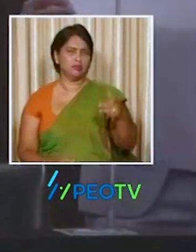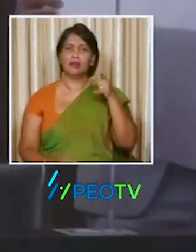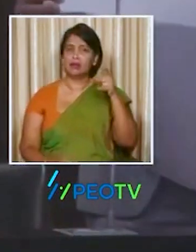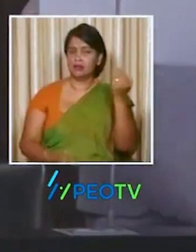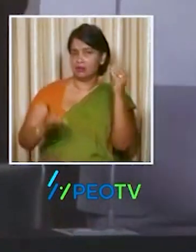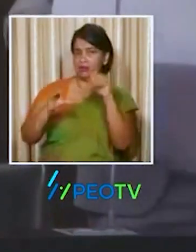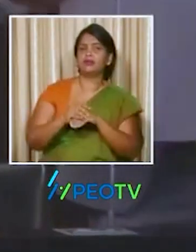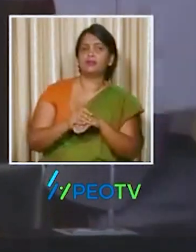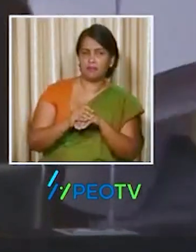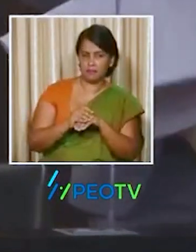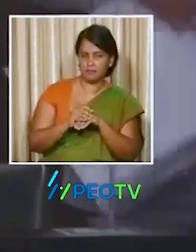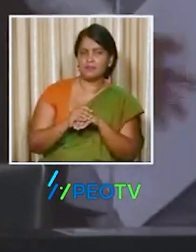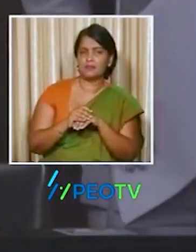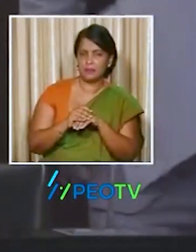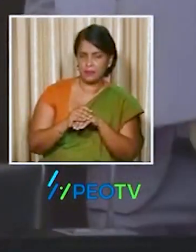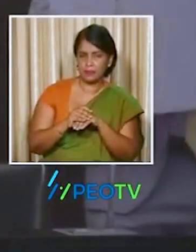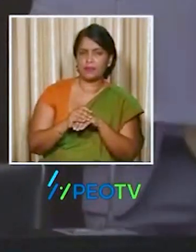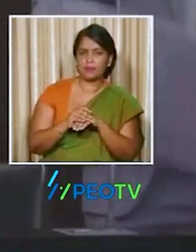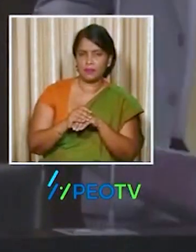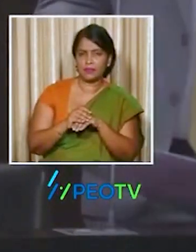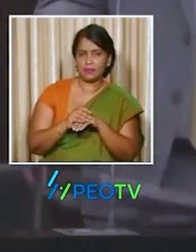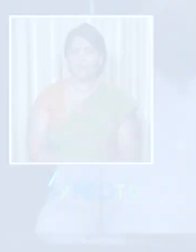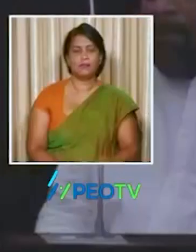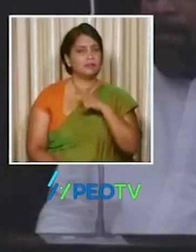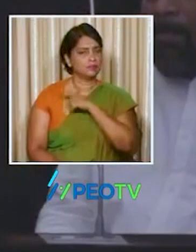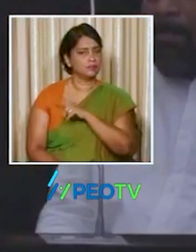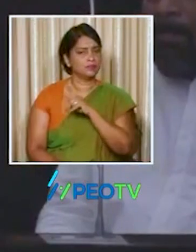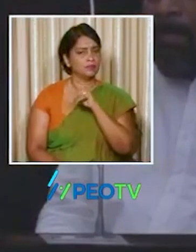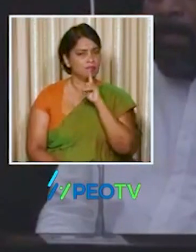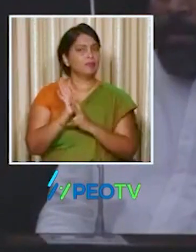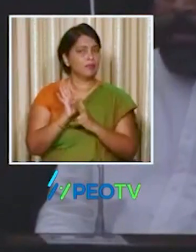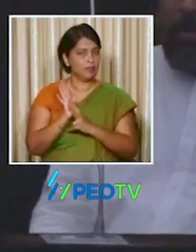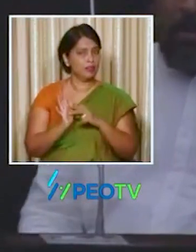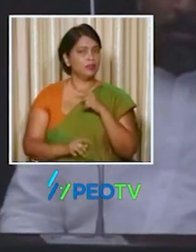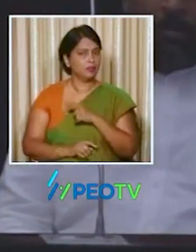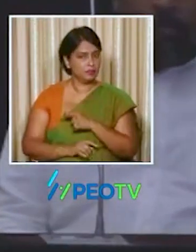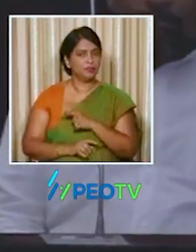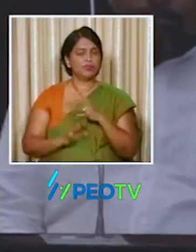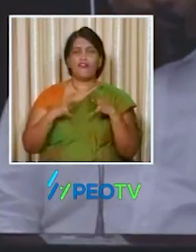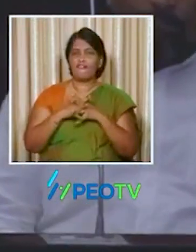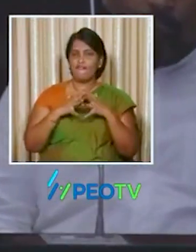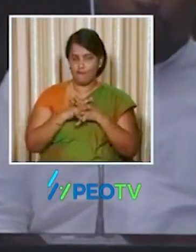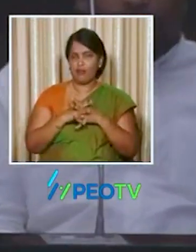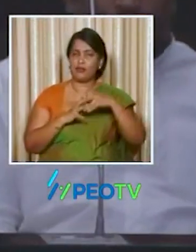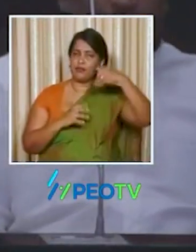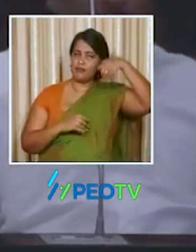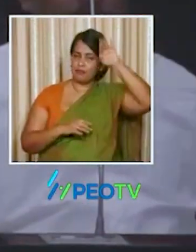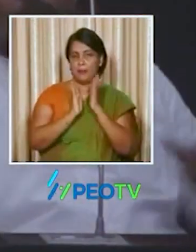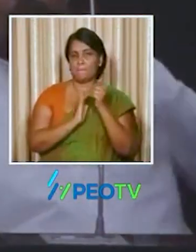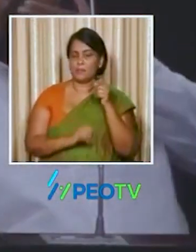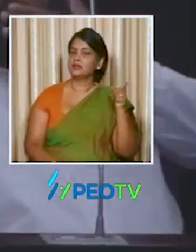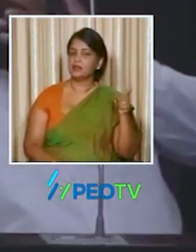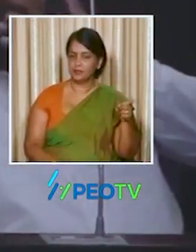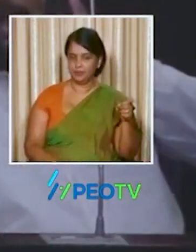අවිල හොඳයි ගරුමන්ද විමල් විවරණ ඔබතුමා කෙටියෙන් කියලා මම ඉවර කරමු. වවුනියාවේ වඩුනාගල කියලා ඓතිහාසික සිද්ධාස්ථානයක්